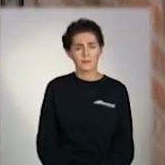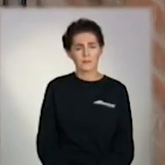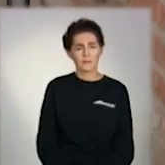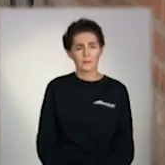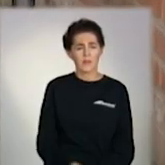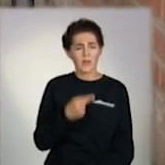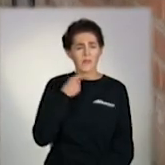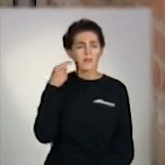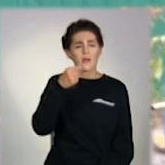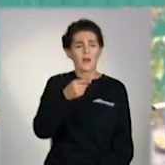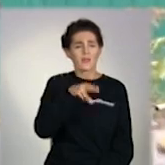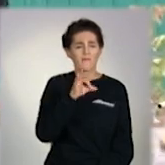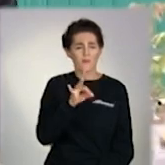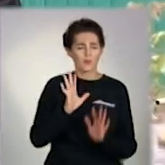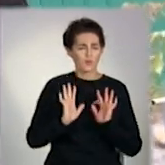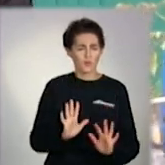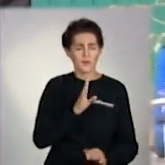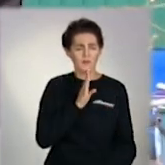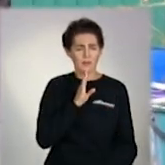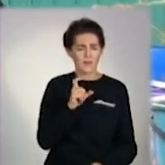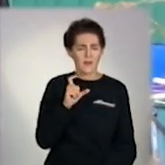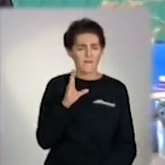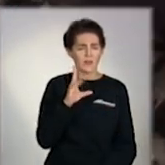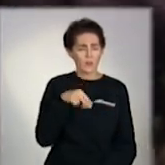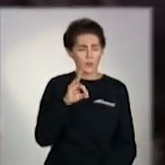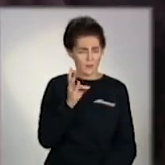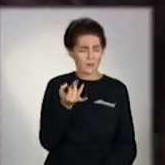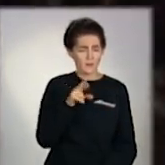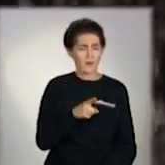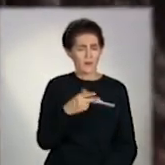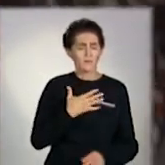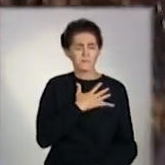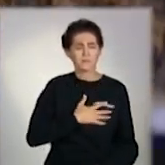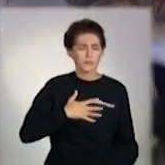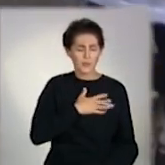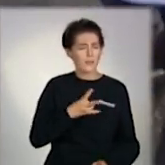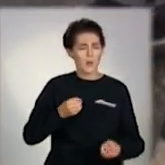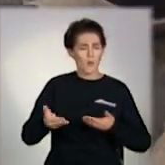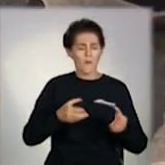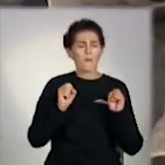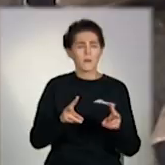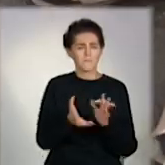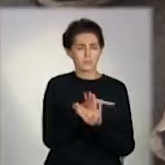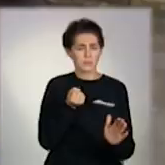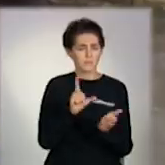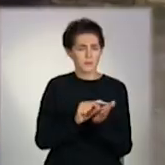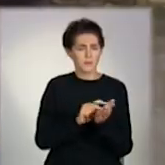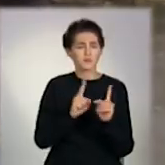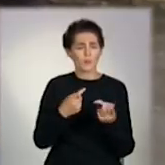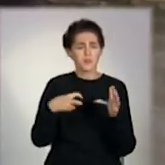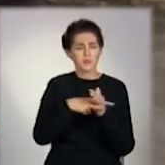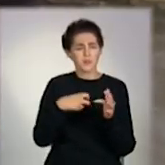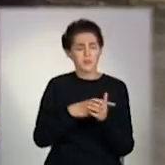Далі подвір'я, ні ногою. Пані Євдокія погано ходить, тож хвилюється, як буде отримувати пенсію, адже поштарку,